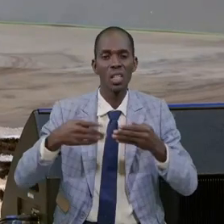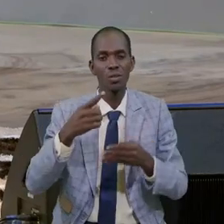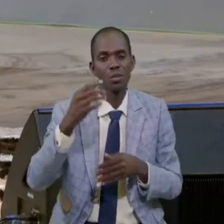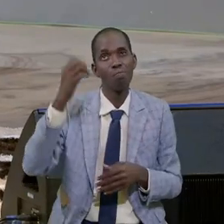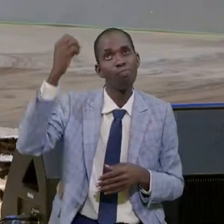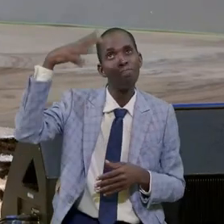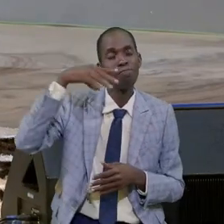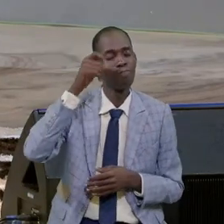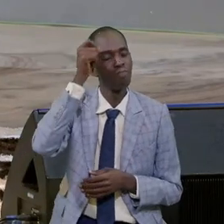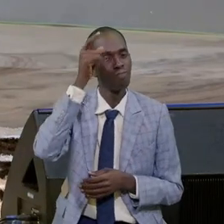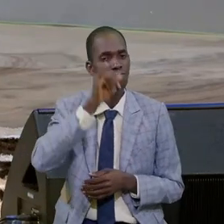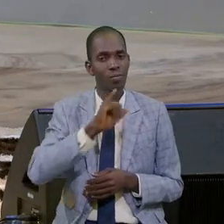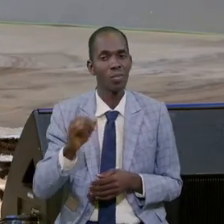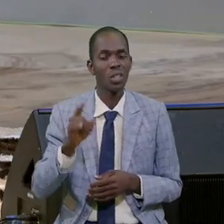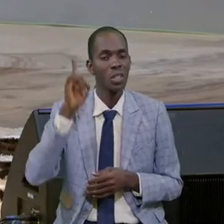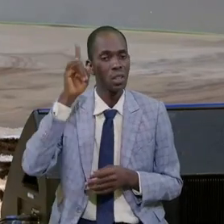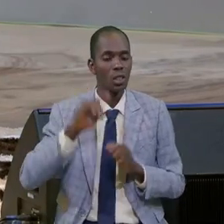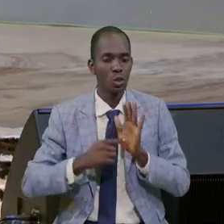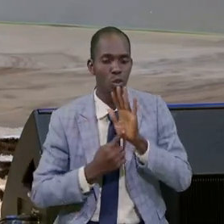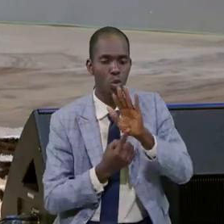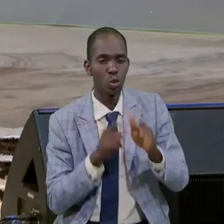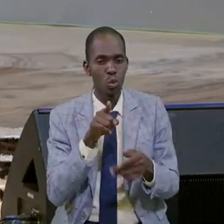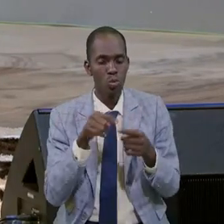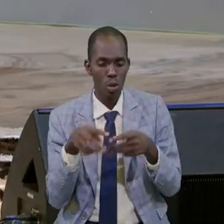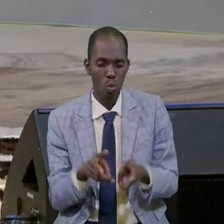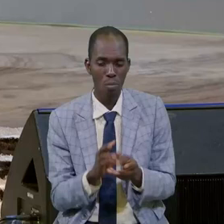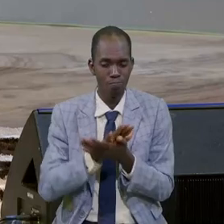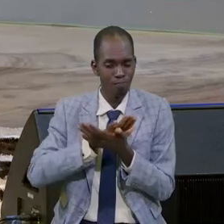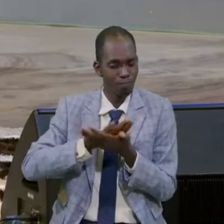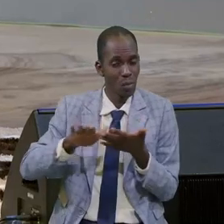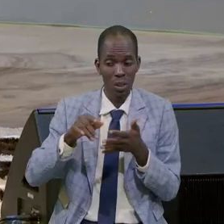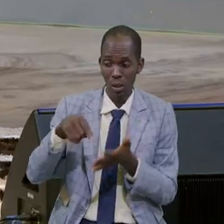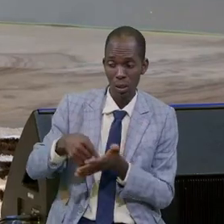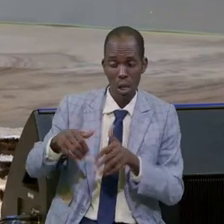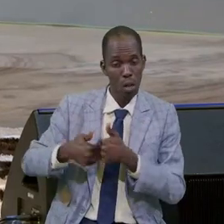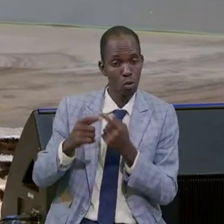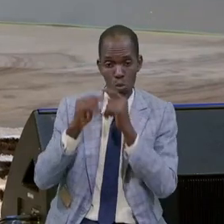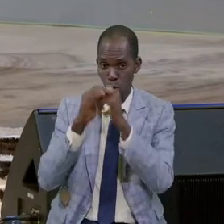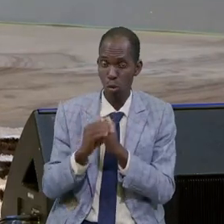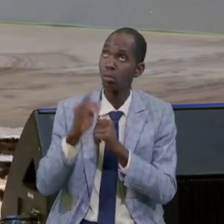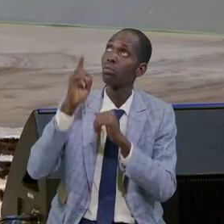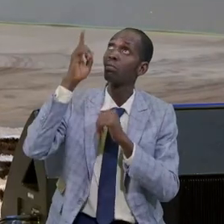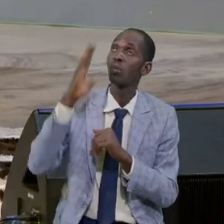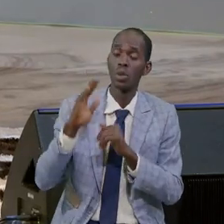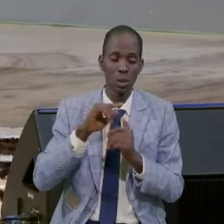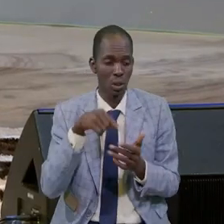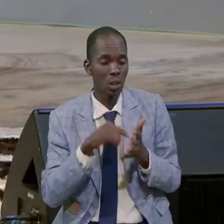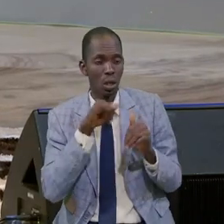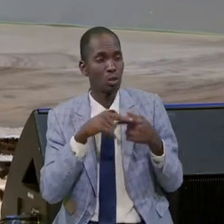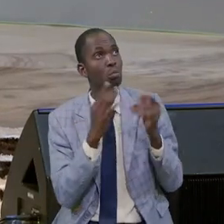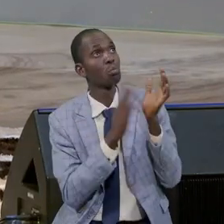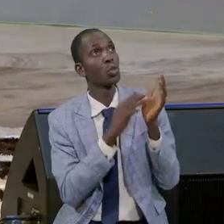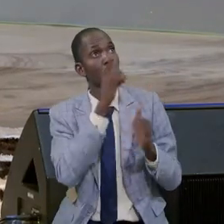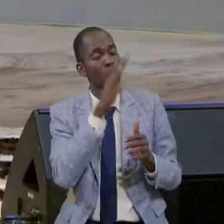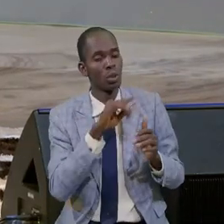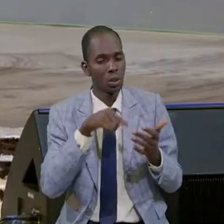donne l'illumination, il montre la voie que c'est ainsi qu'il faut adorer Dieu, c'est ainsi qu'il faut le glorifier, c'est ainsi